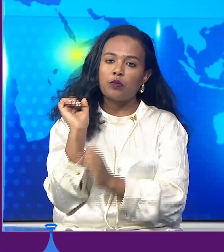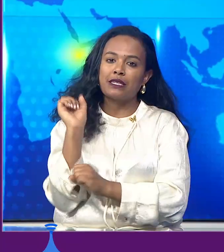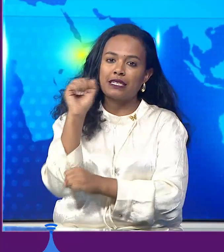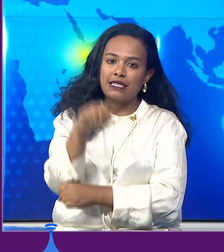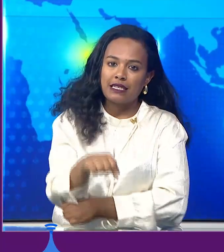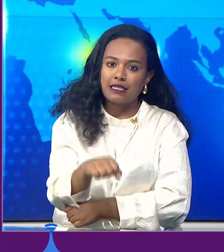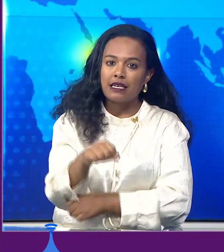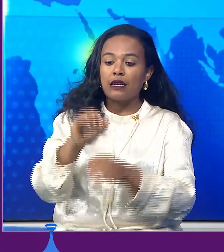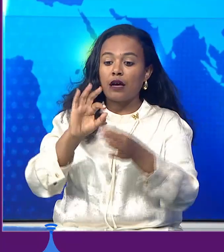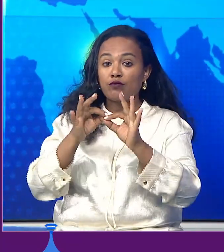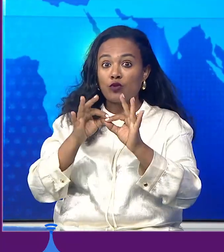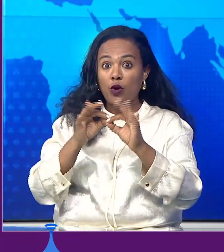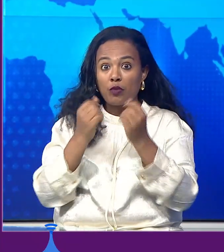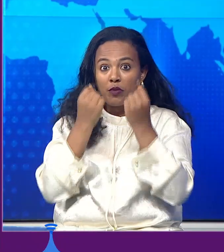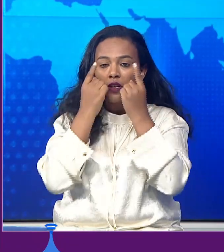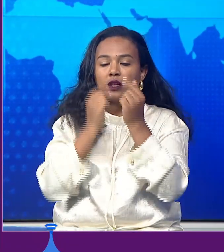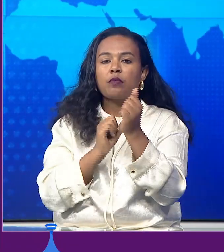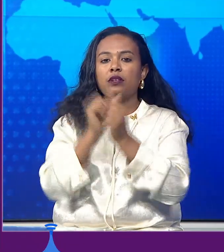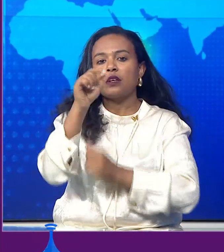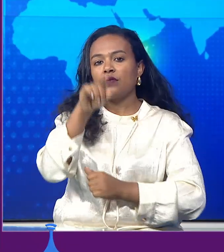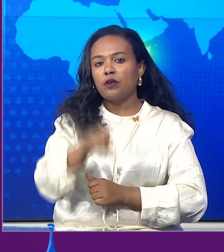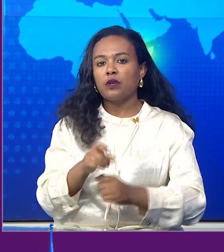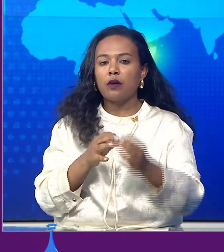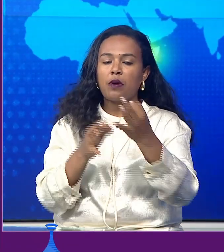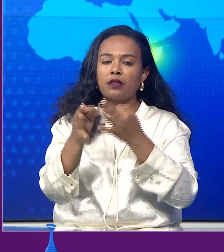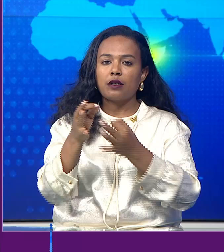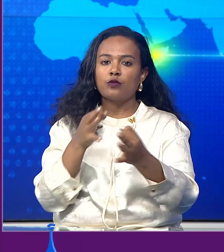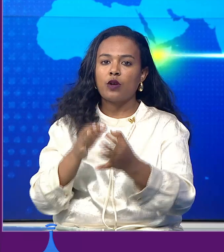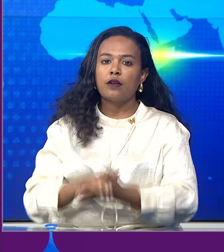አስተምሮ ትርጓሜ በመረዳት ማሳለፍ እንደሚገባ ተገልጿል።